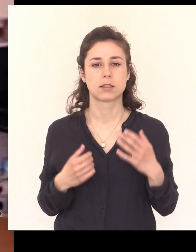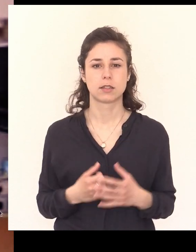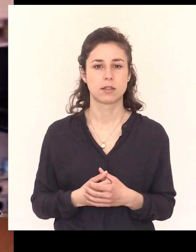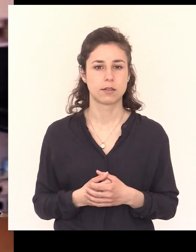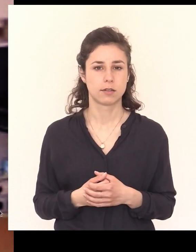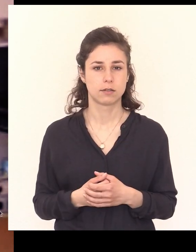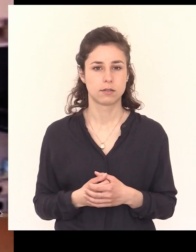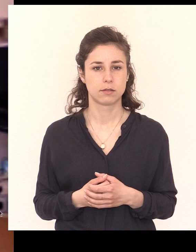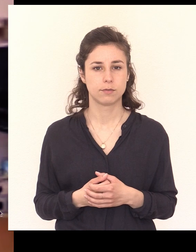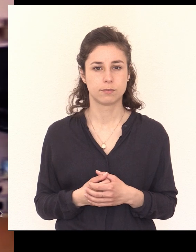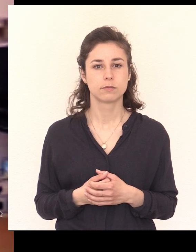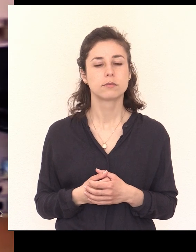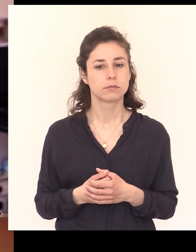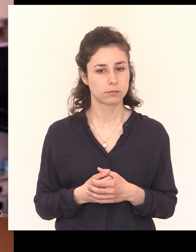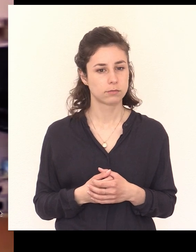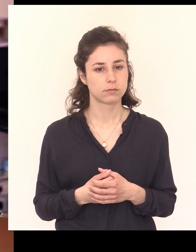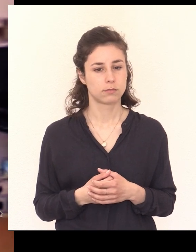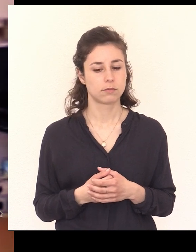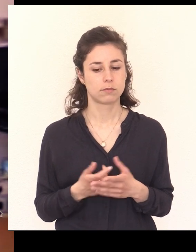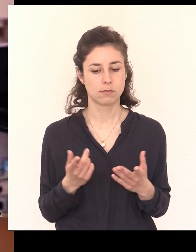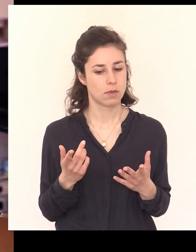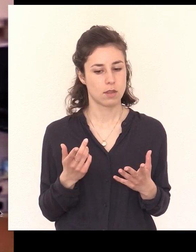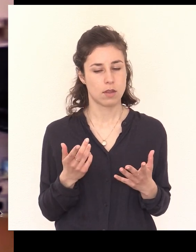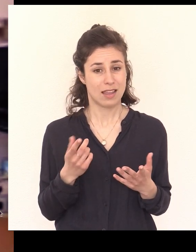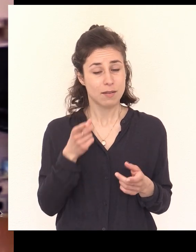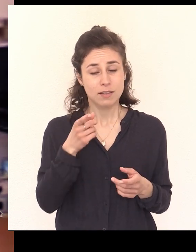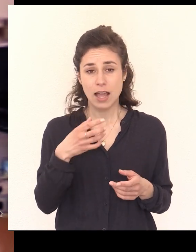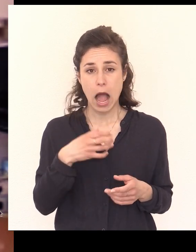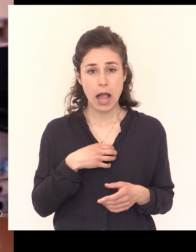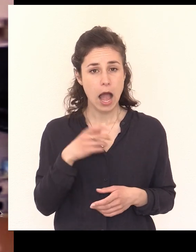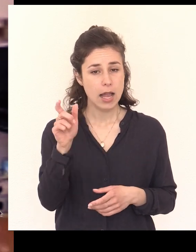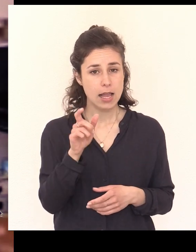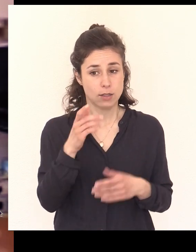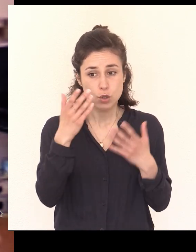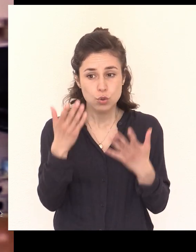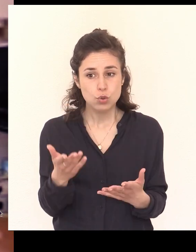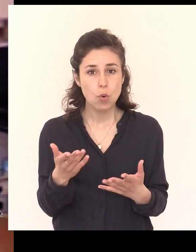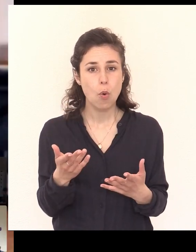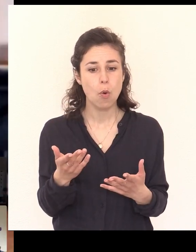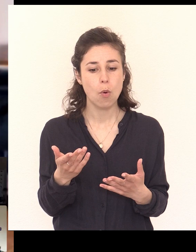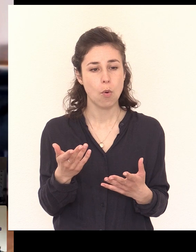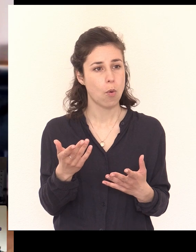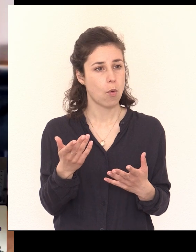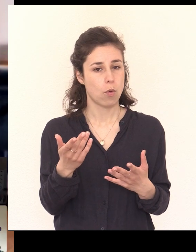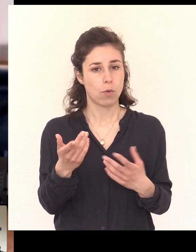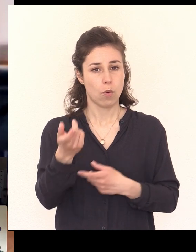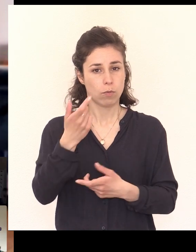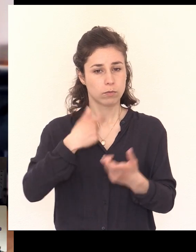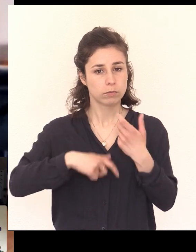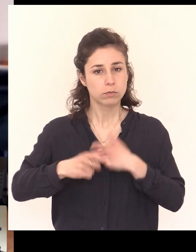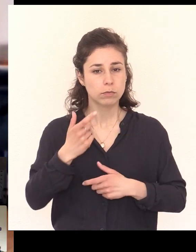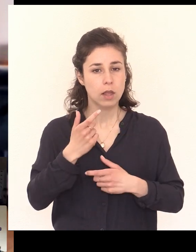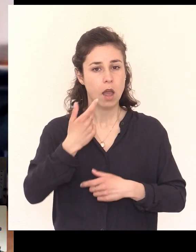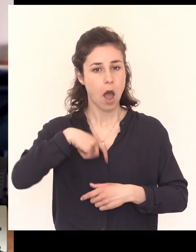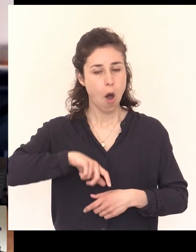habe. Ja, wie ich schon sagte, gerade in der Krankenkasse, die für kranke